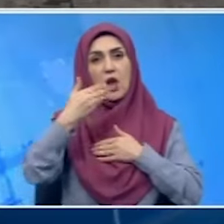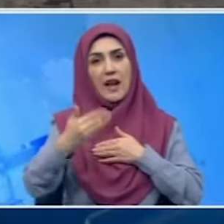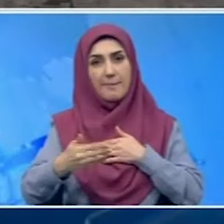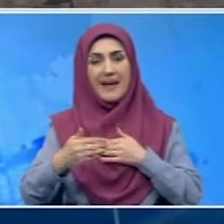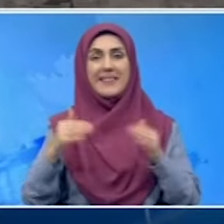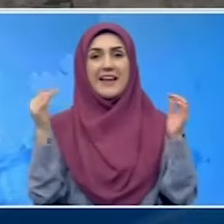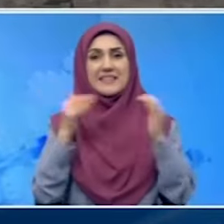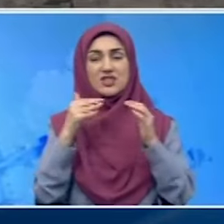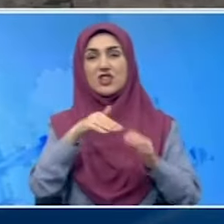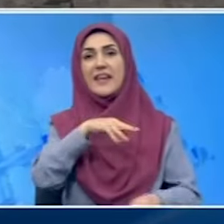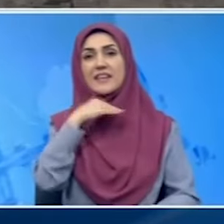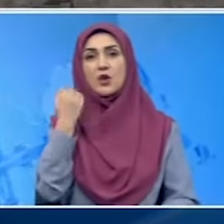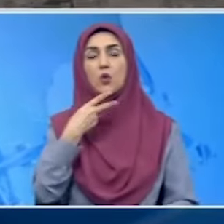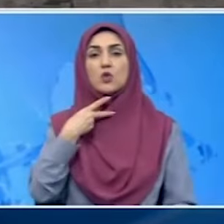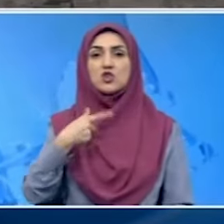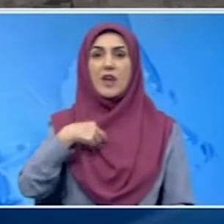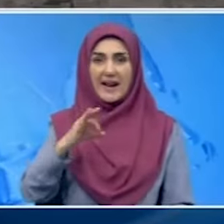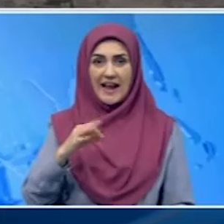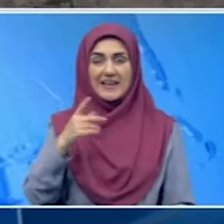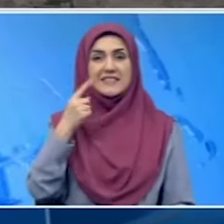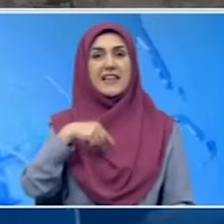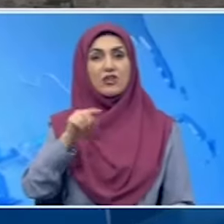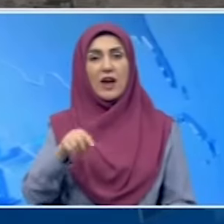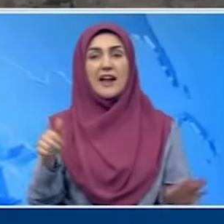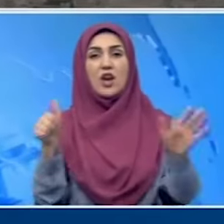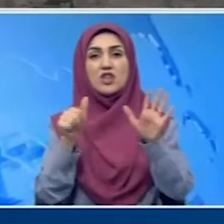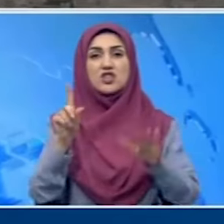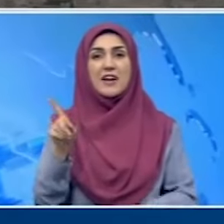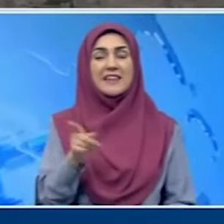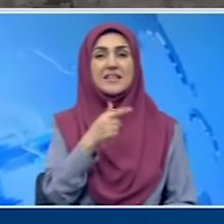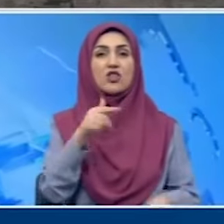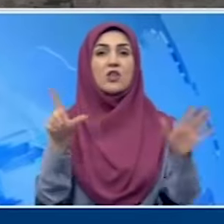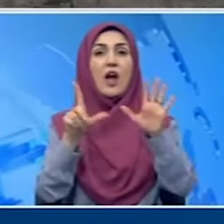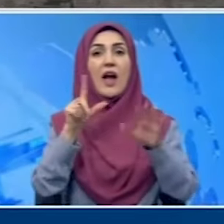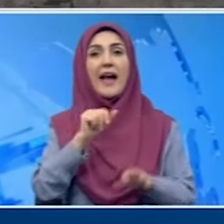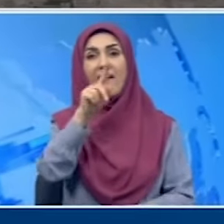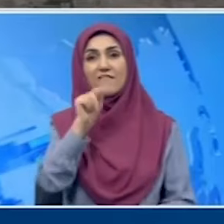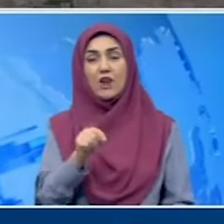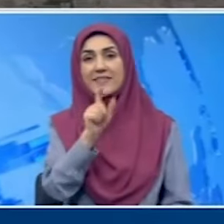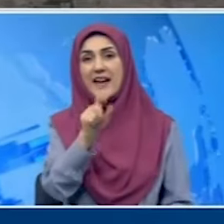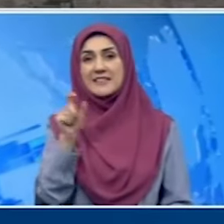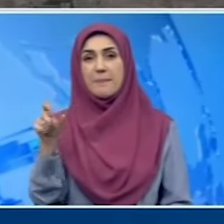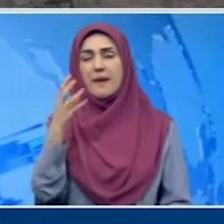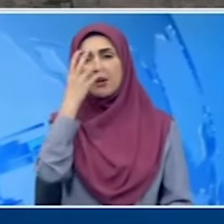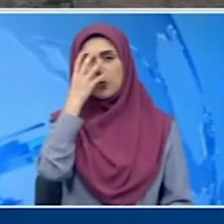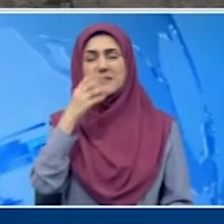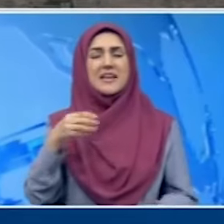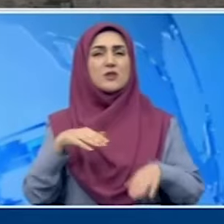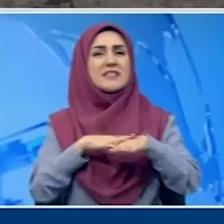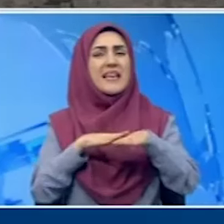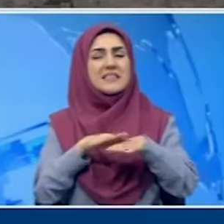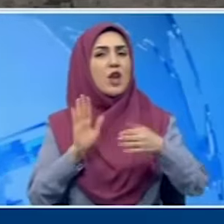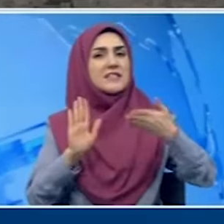فقط 1/3 به ارتش رژیم اعتماد دارند و بیش از 85% حاضر نیستند به مناطقی که از